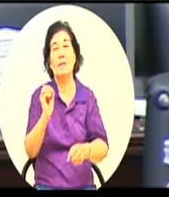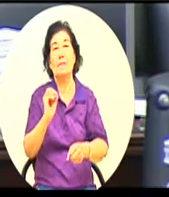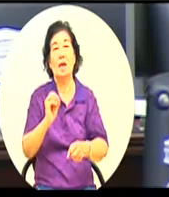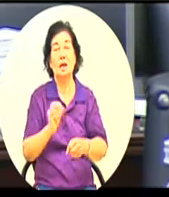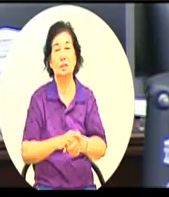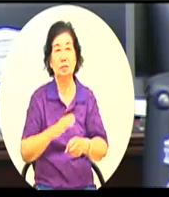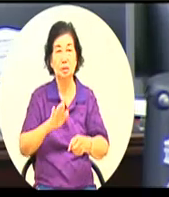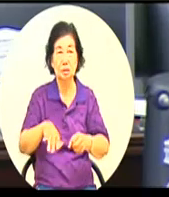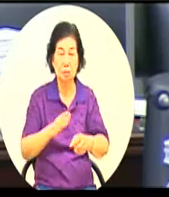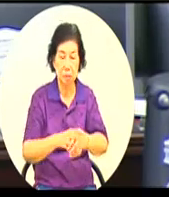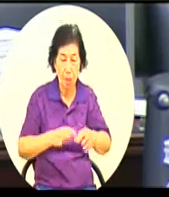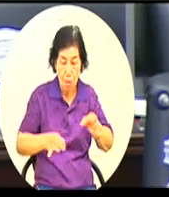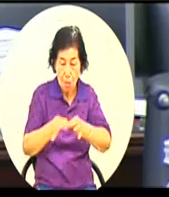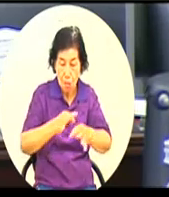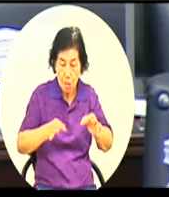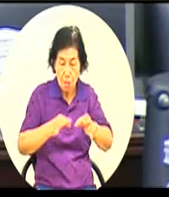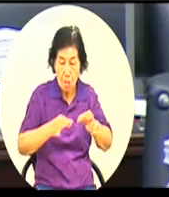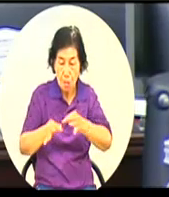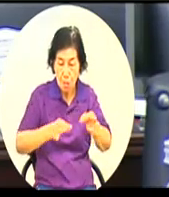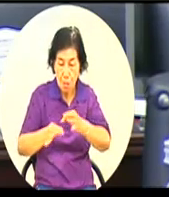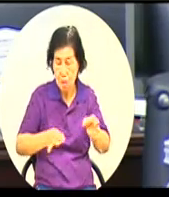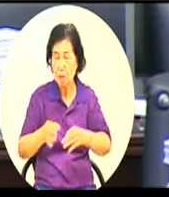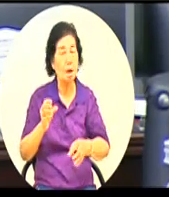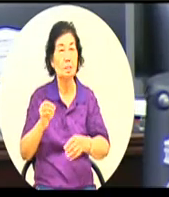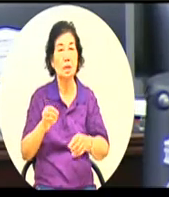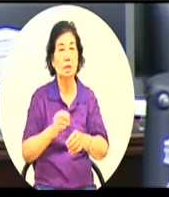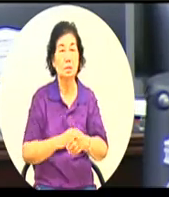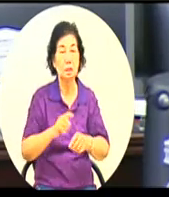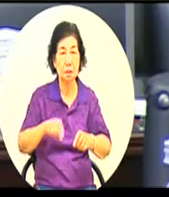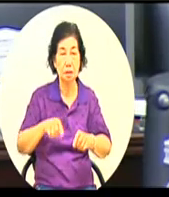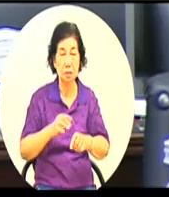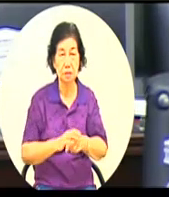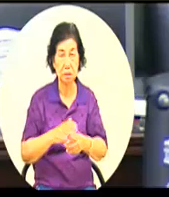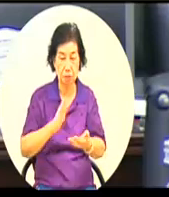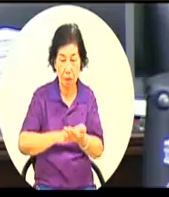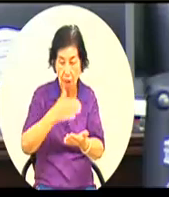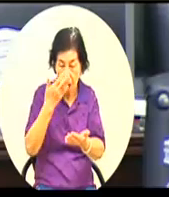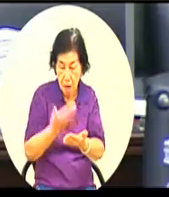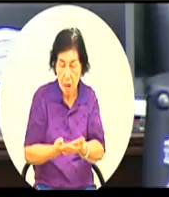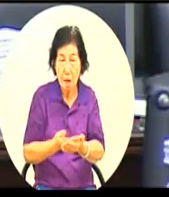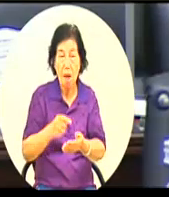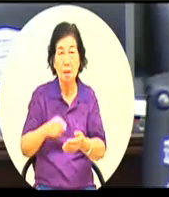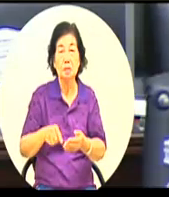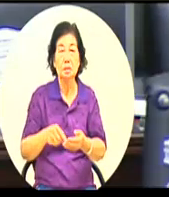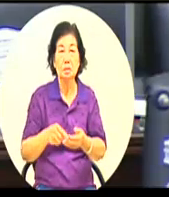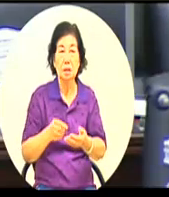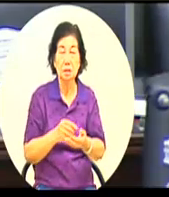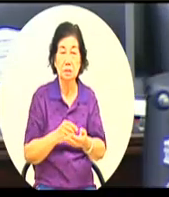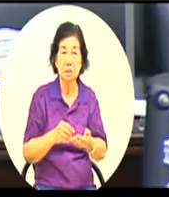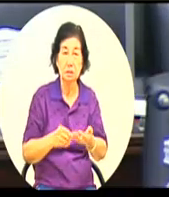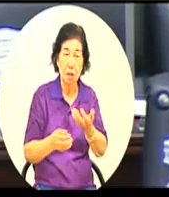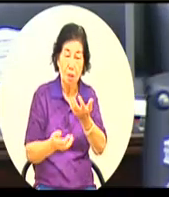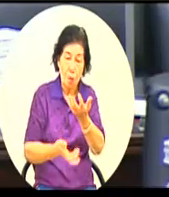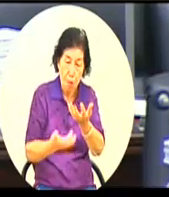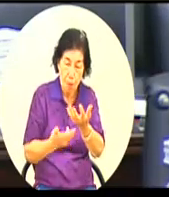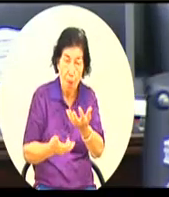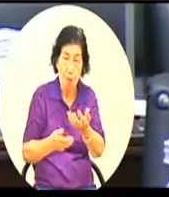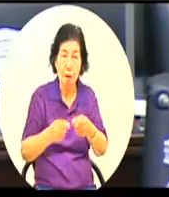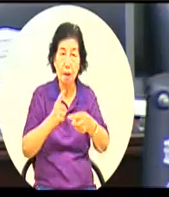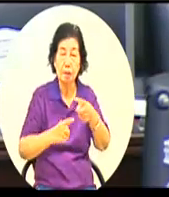鹅仔笑啊，讲伊个鱼仔煎啊一半，从我订旁过人厝边隔壁，共借甲输。